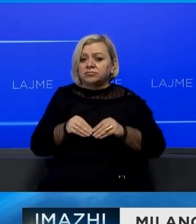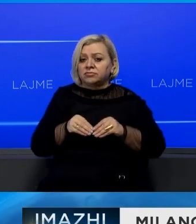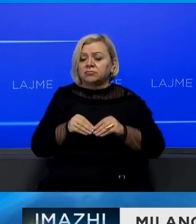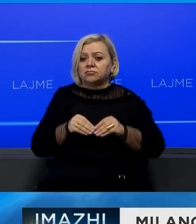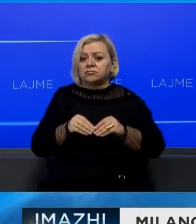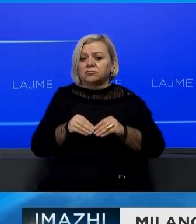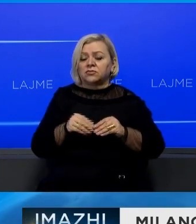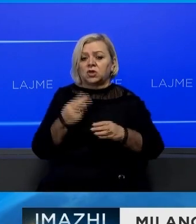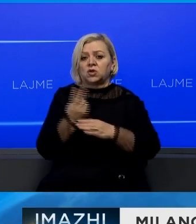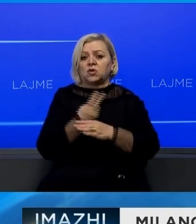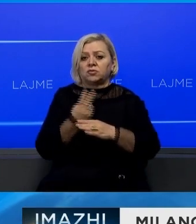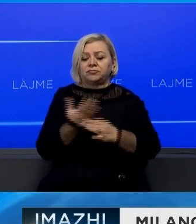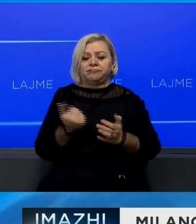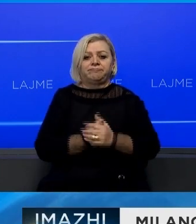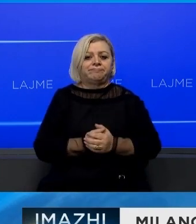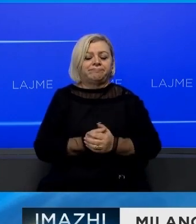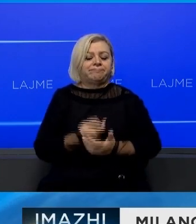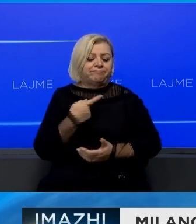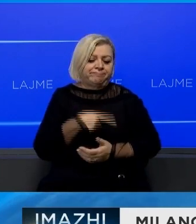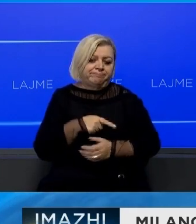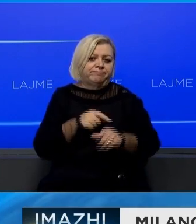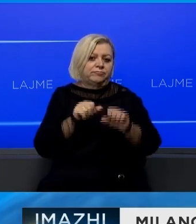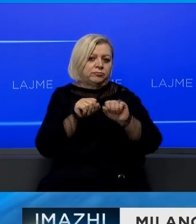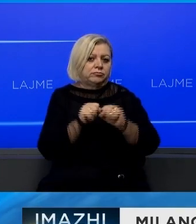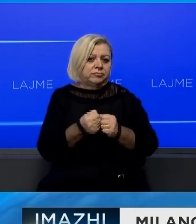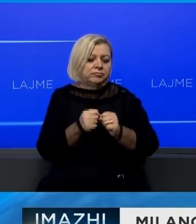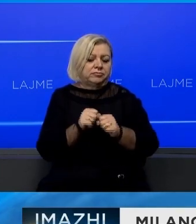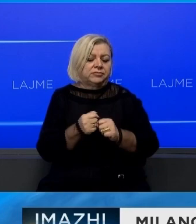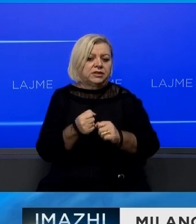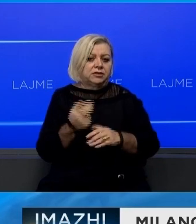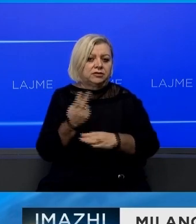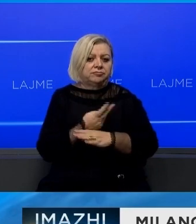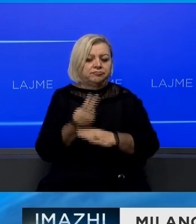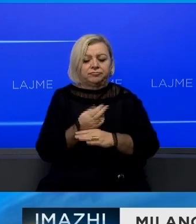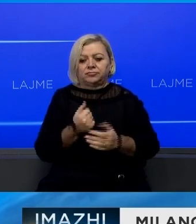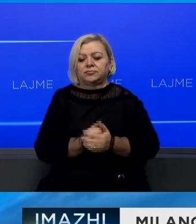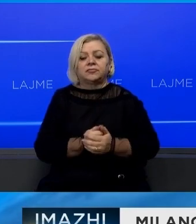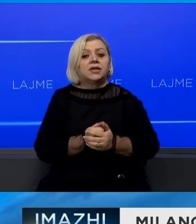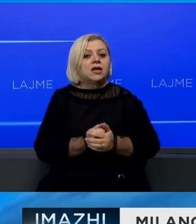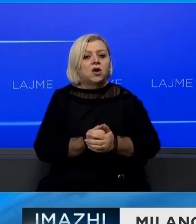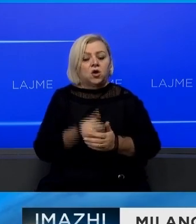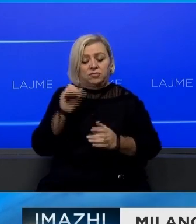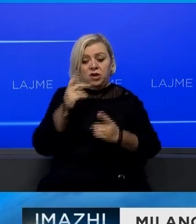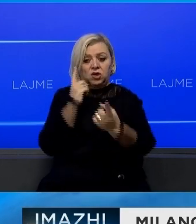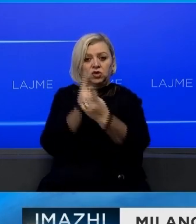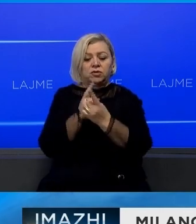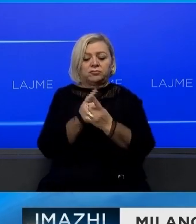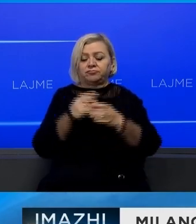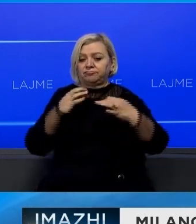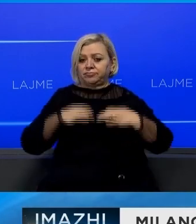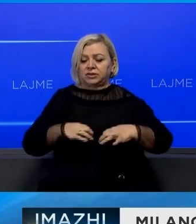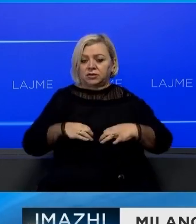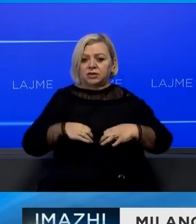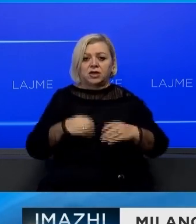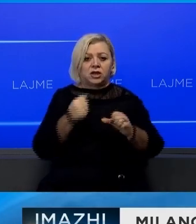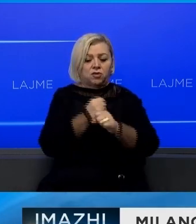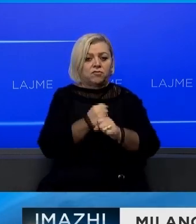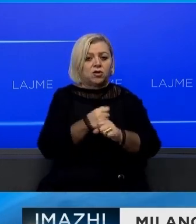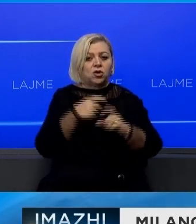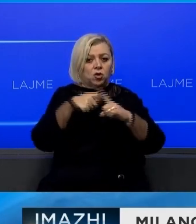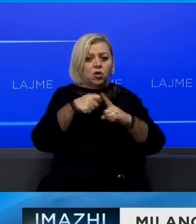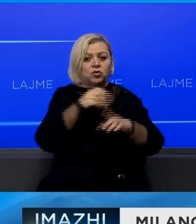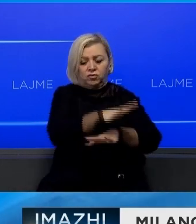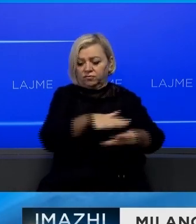rezultati, për fat të keq vetëm dëmton interesin e vendit. Pas Osmanit, Milanović takoi edhe kryekuvendarin Glau Konjuca, të